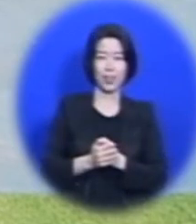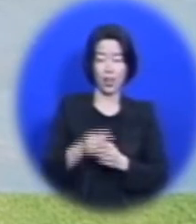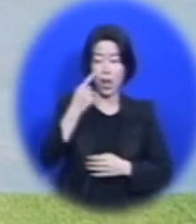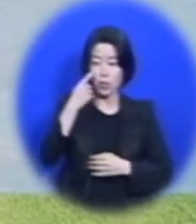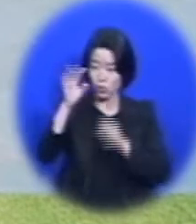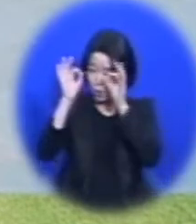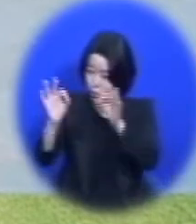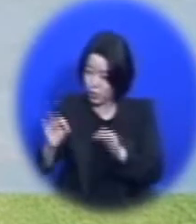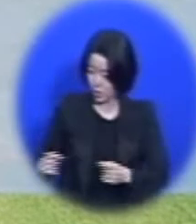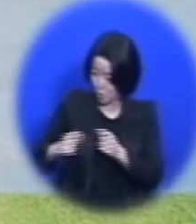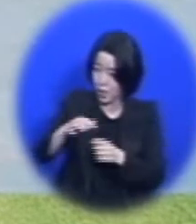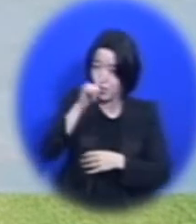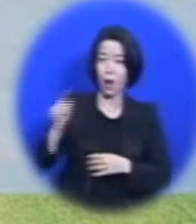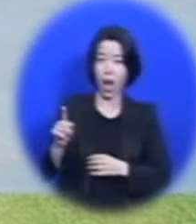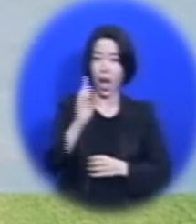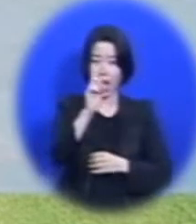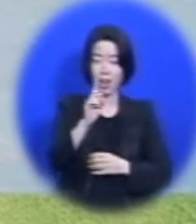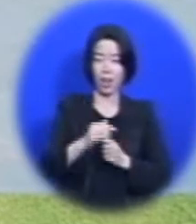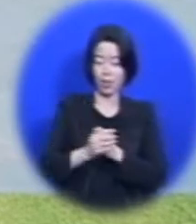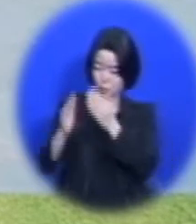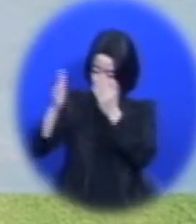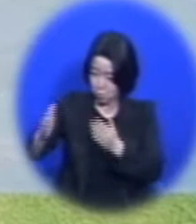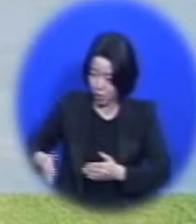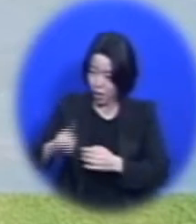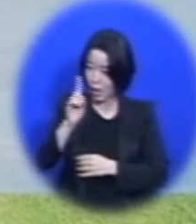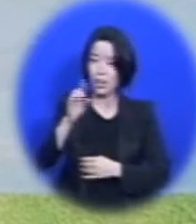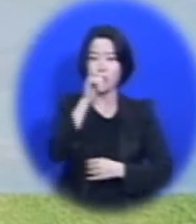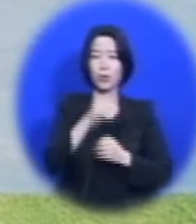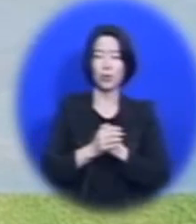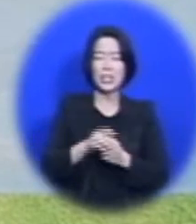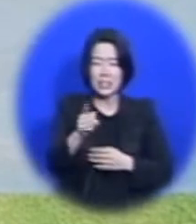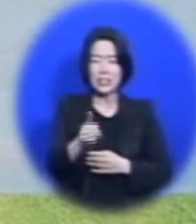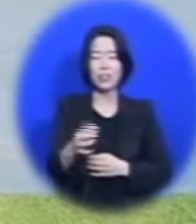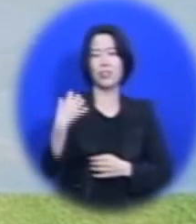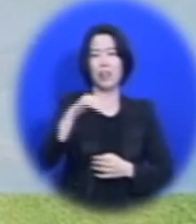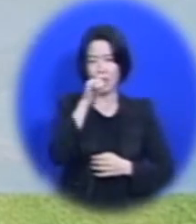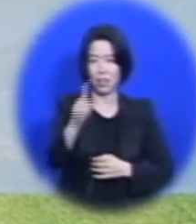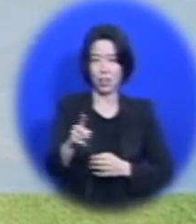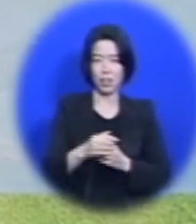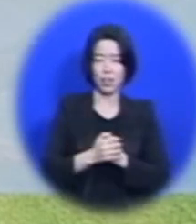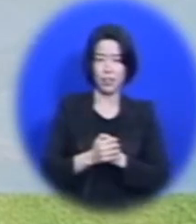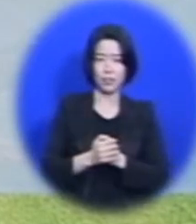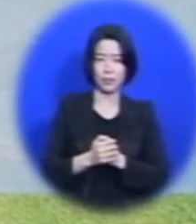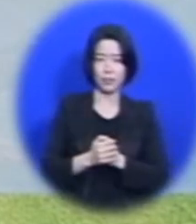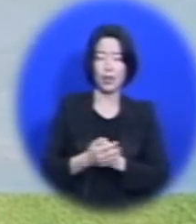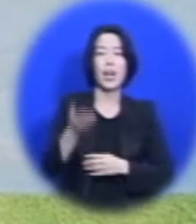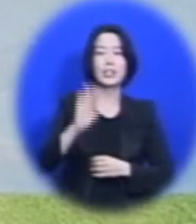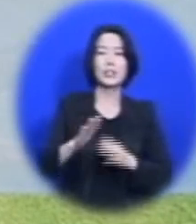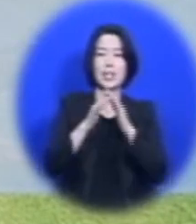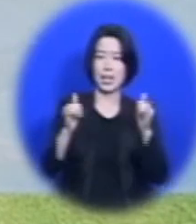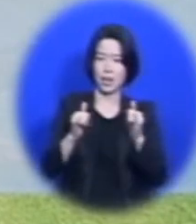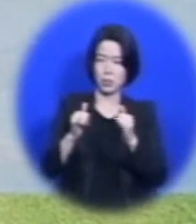눈에 보이게 옆에 있는 거, 그럴듯한 게 뭐 하나 옆에 있는 거, 그거 역할 하나밖에 못한다니까. 그런데